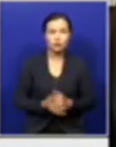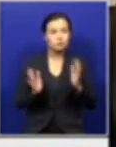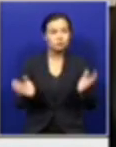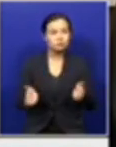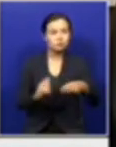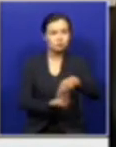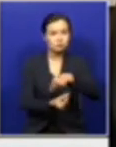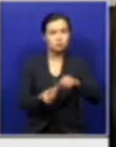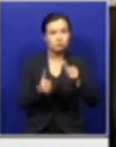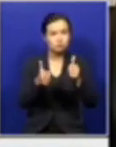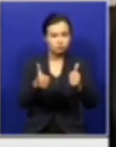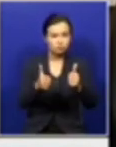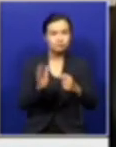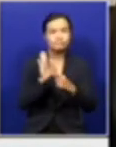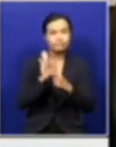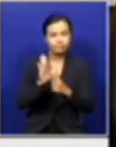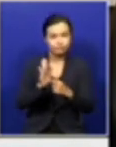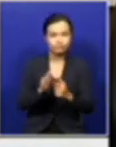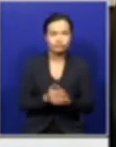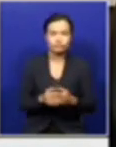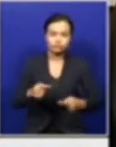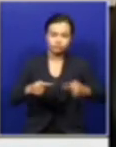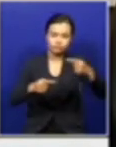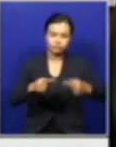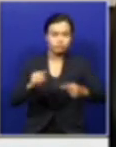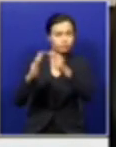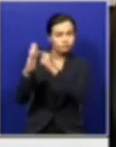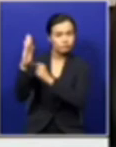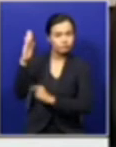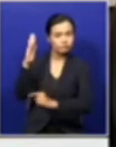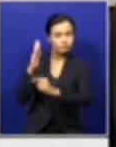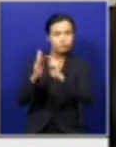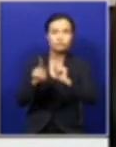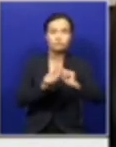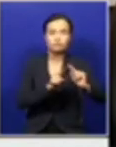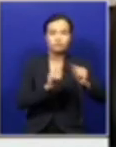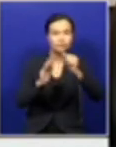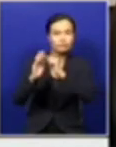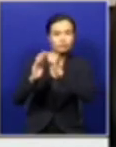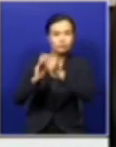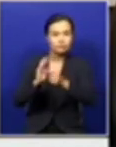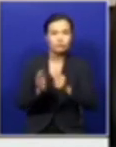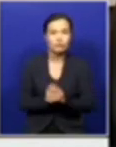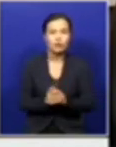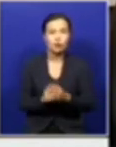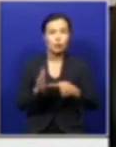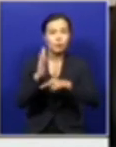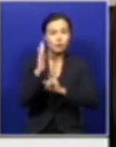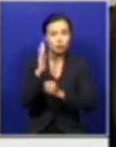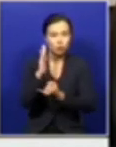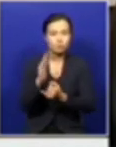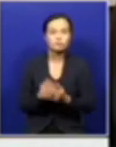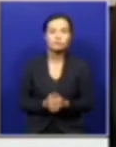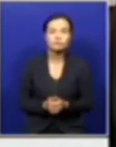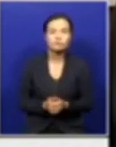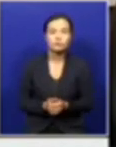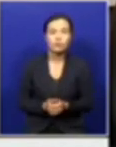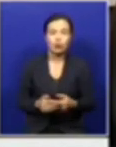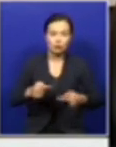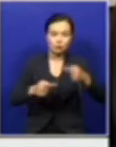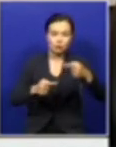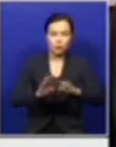ที่ดีนะครับเช่นเปิดด่านชายแดนต่างๆนะครับเช่นด่านสิงห์ขอนที่ประจวบคีรีขันธ์ซึ่งเป็นด่านเปิด